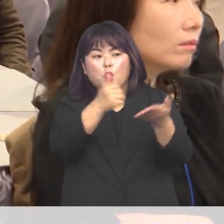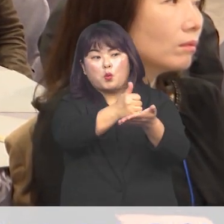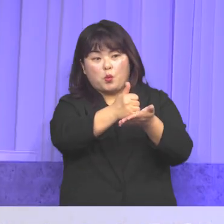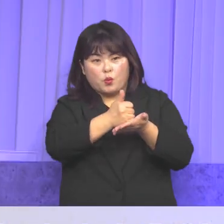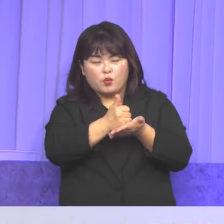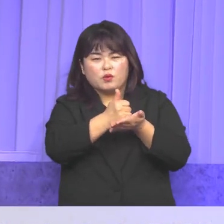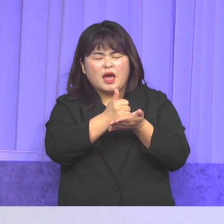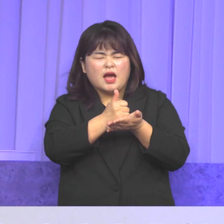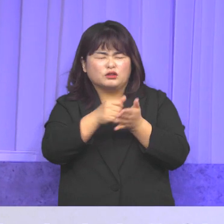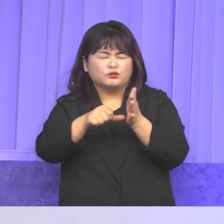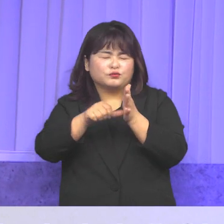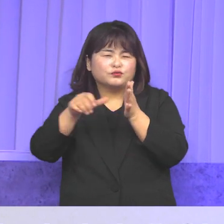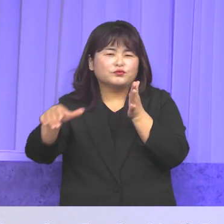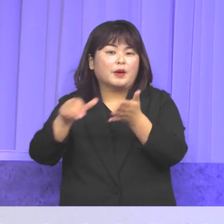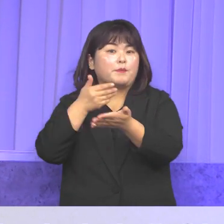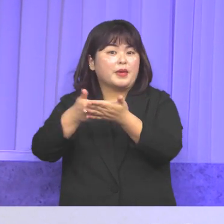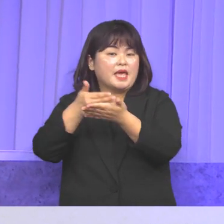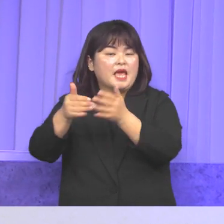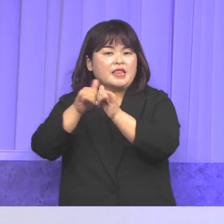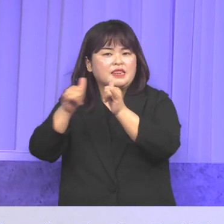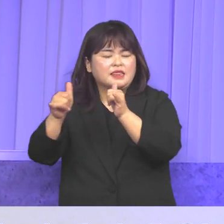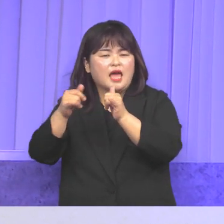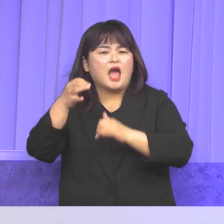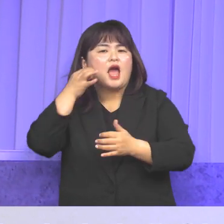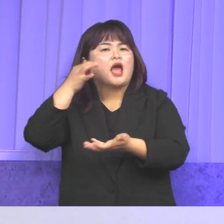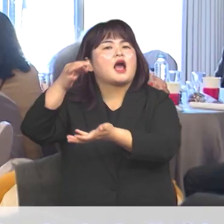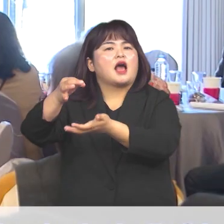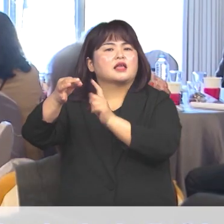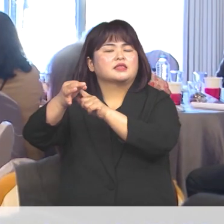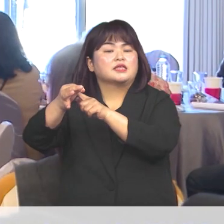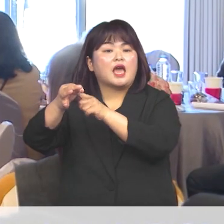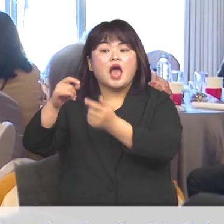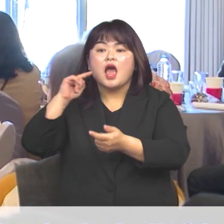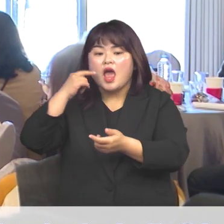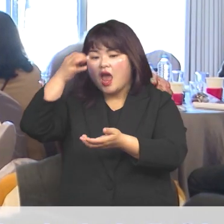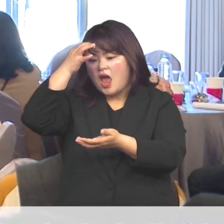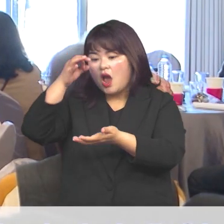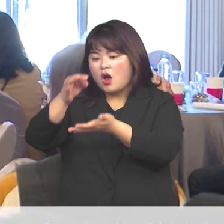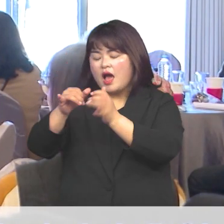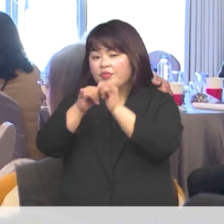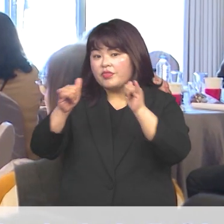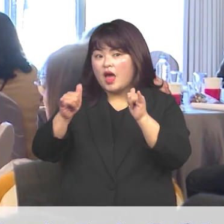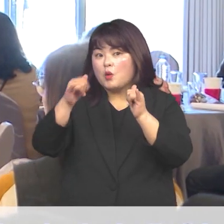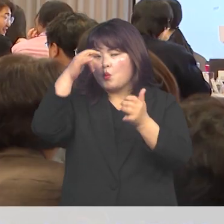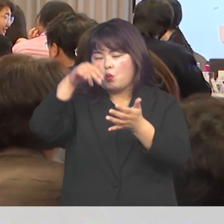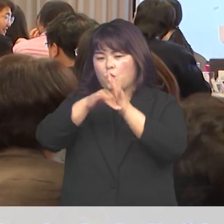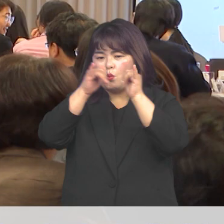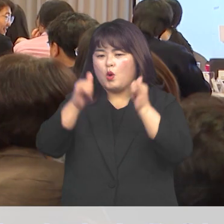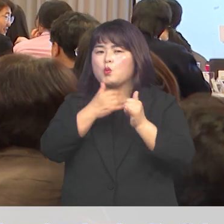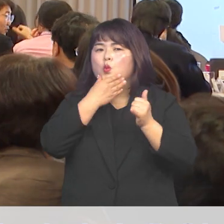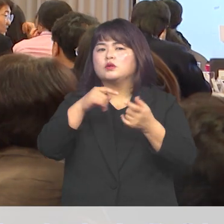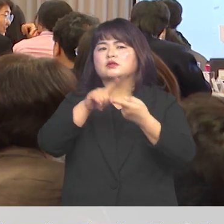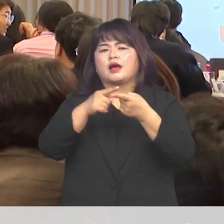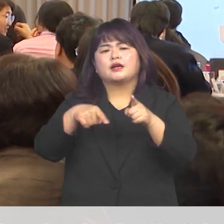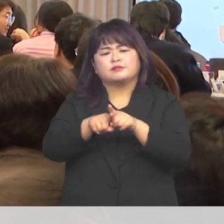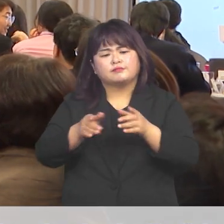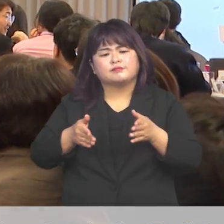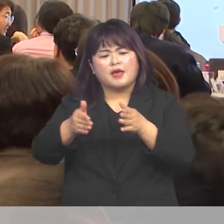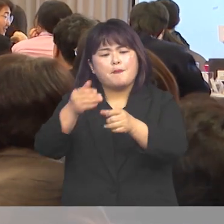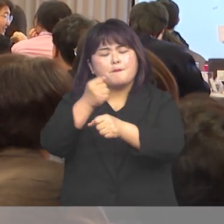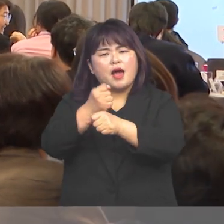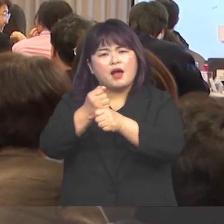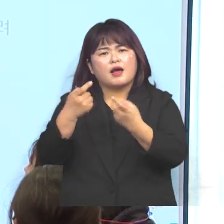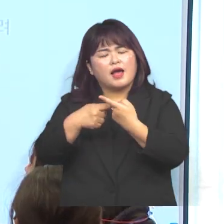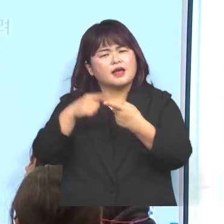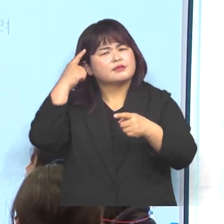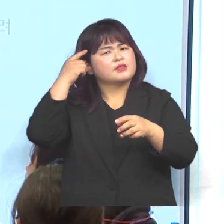유명 미술작품의 예술적 가치와 역사를 소개하고 예술과 사회복지의 시각을 접목해 용인특례시가 추구하는 복지정책에